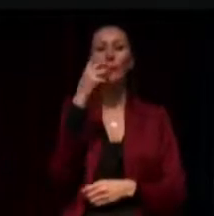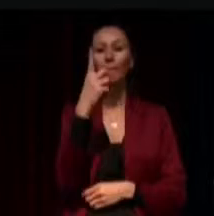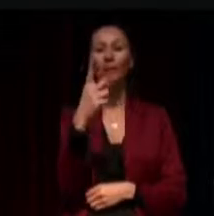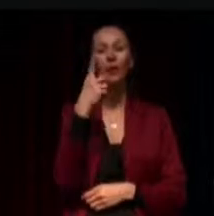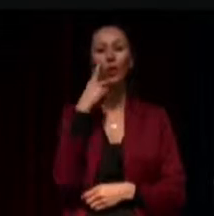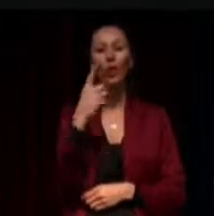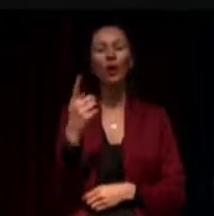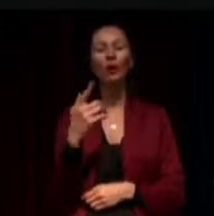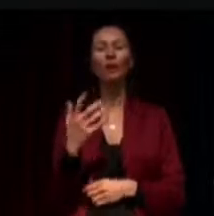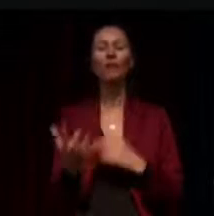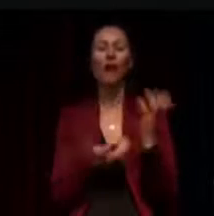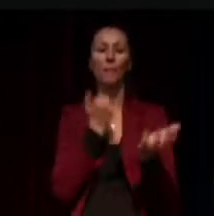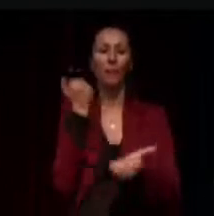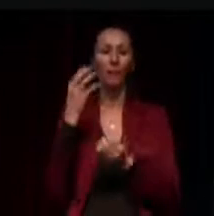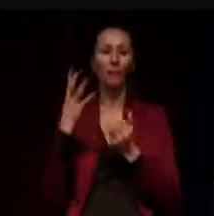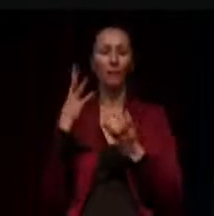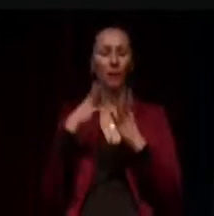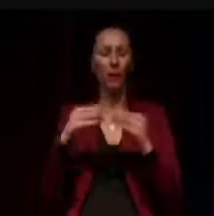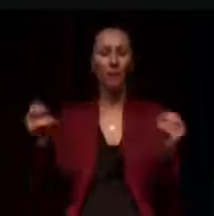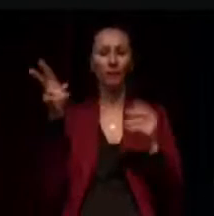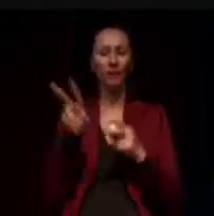canımızı depremde kaybettik.